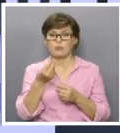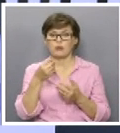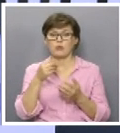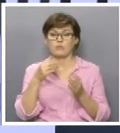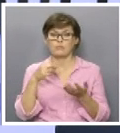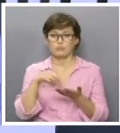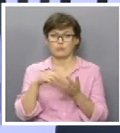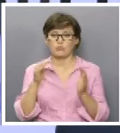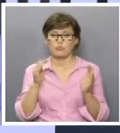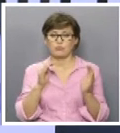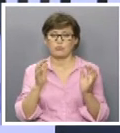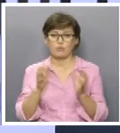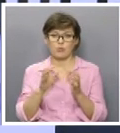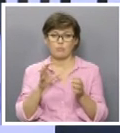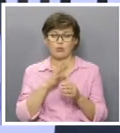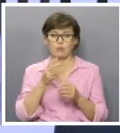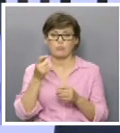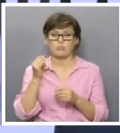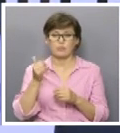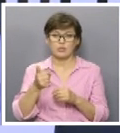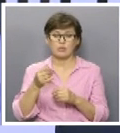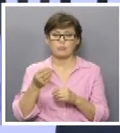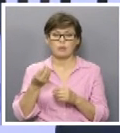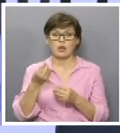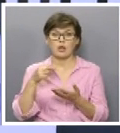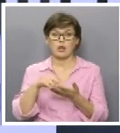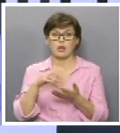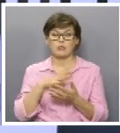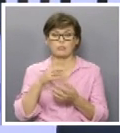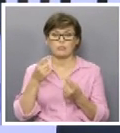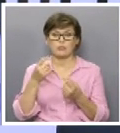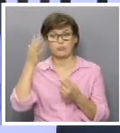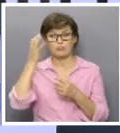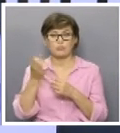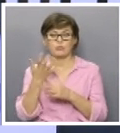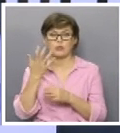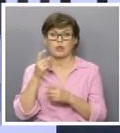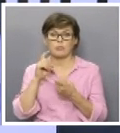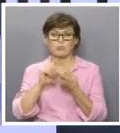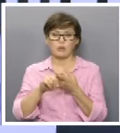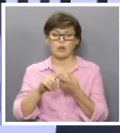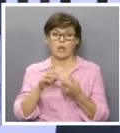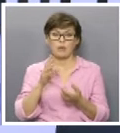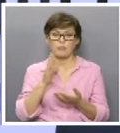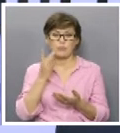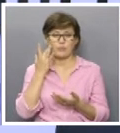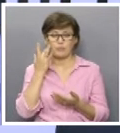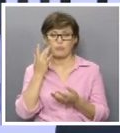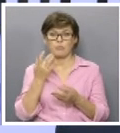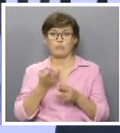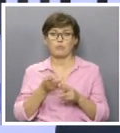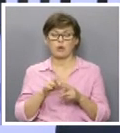Ал өзіңіз білесіз, бензин бағасы ол нарықтағы мұнай бағасына тікелей тәуелді. Сол себептен